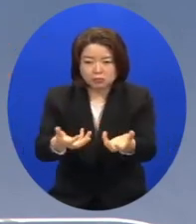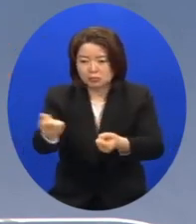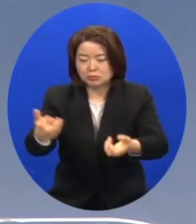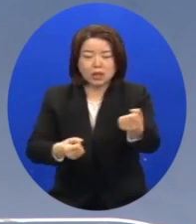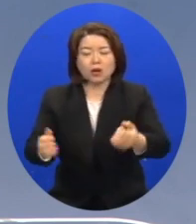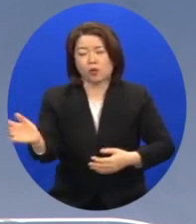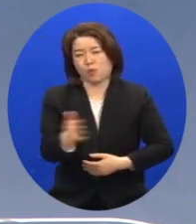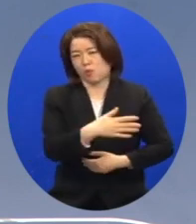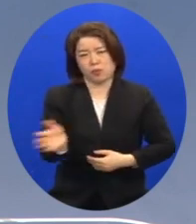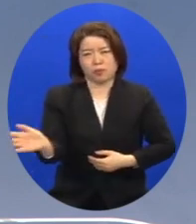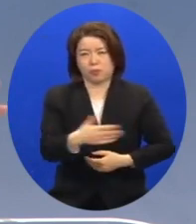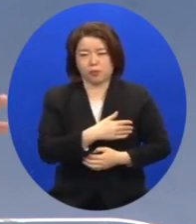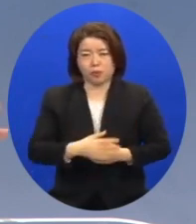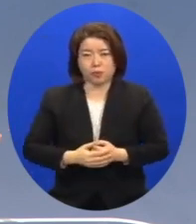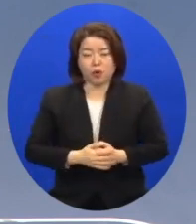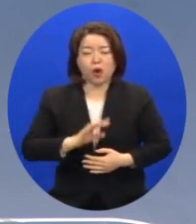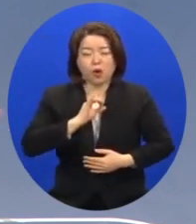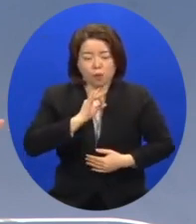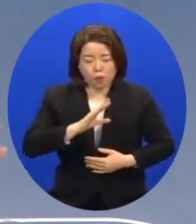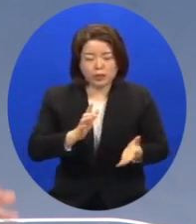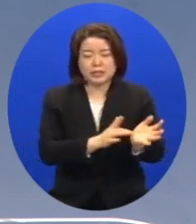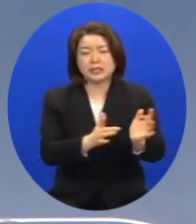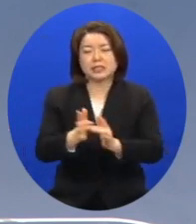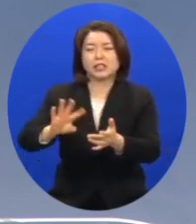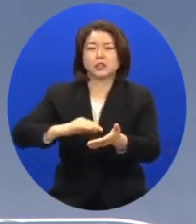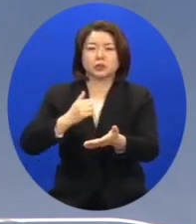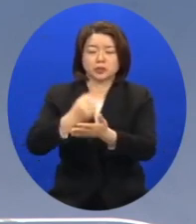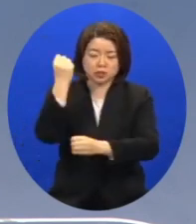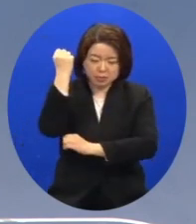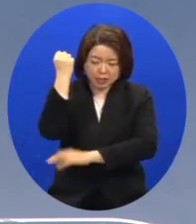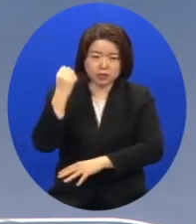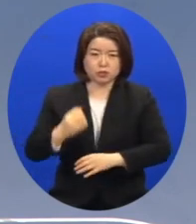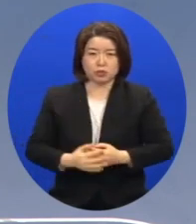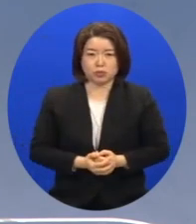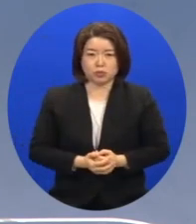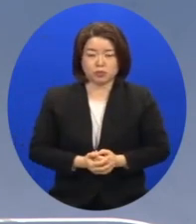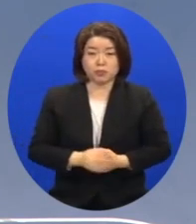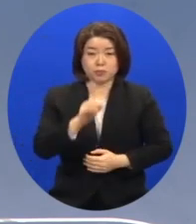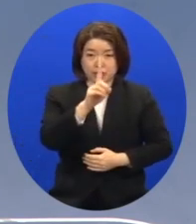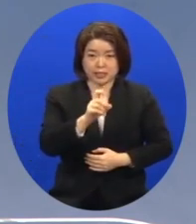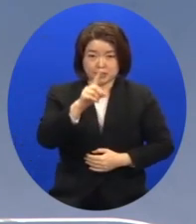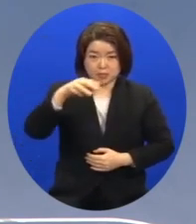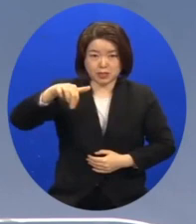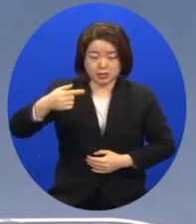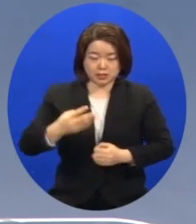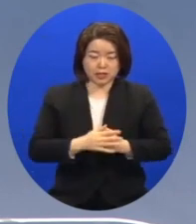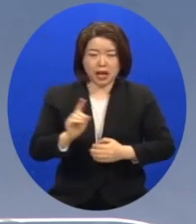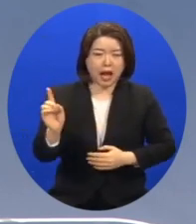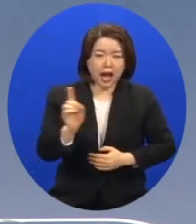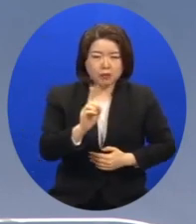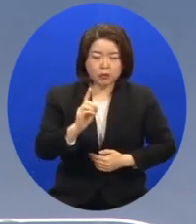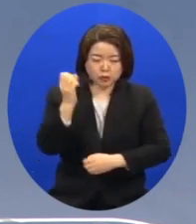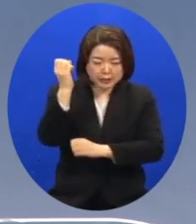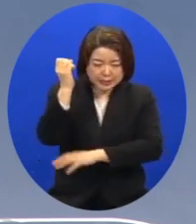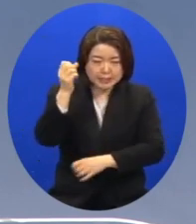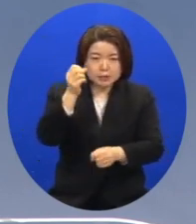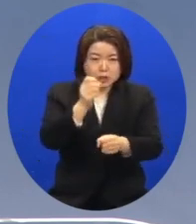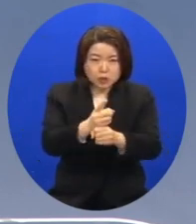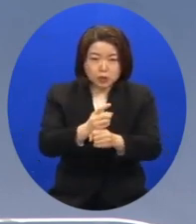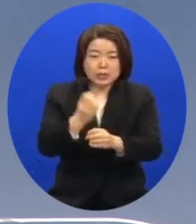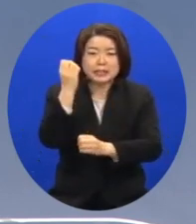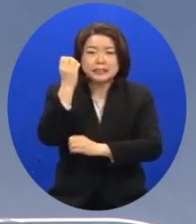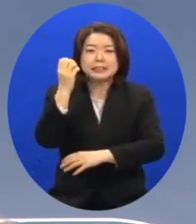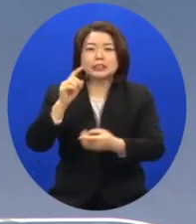오직 예수 그리스도 만이 기초 2 11절에 아무도 이미 놓인 기초 이신 예수 그리스도 밖의